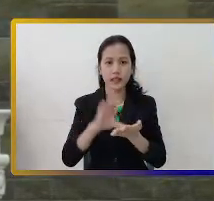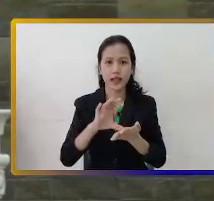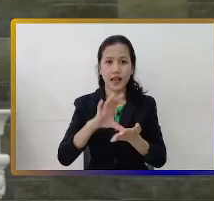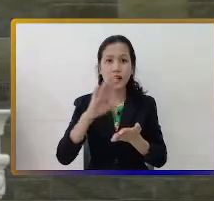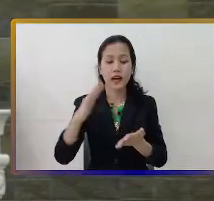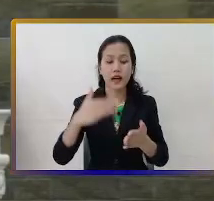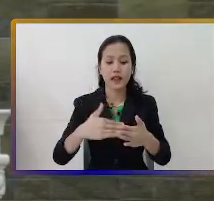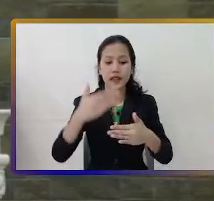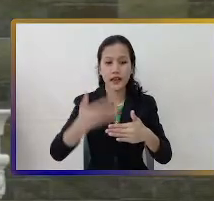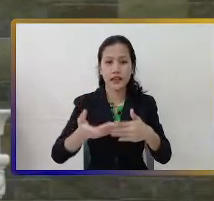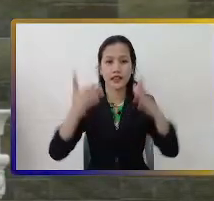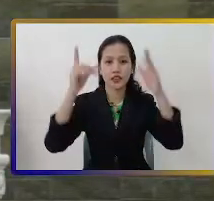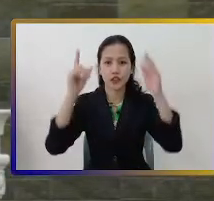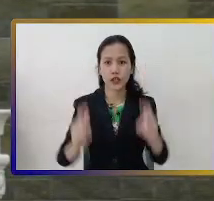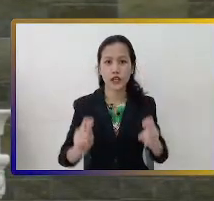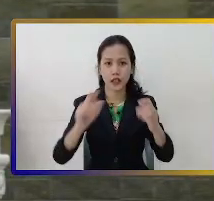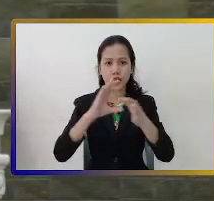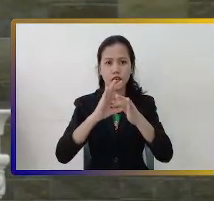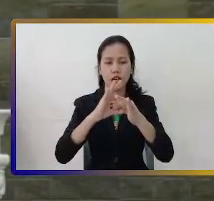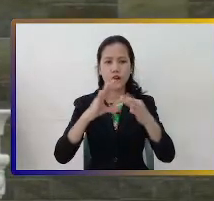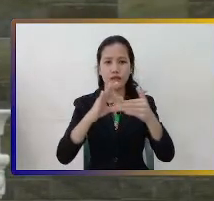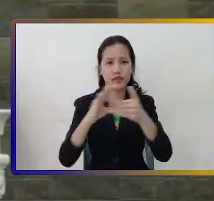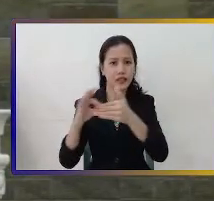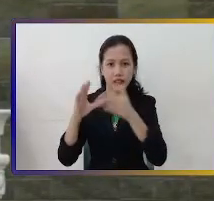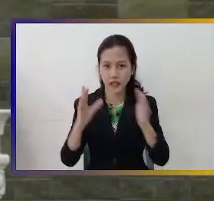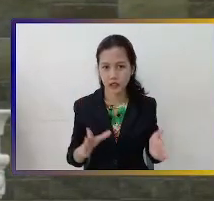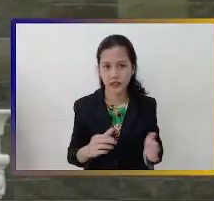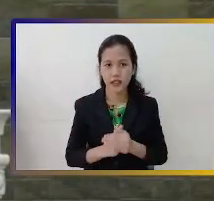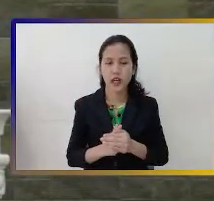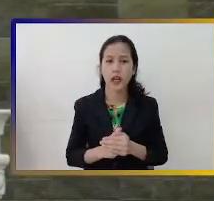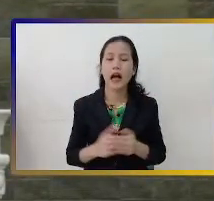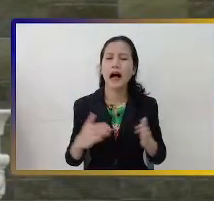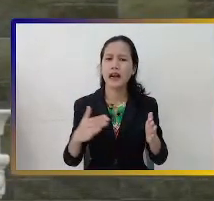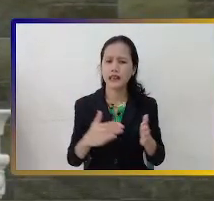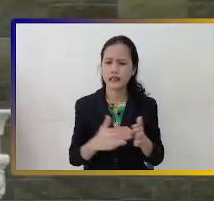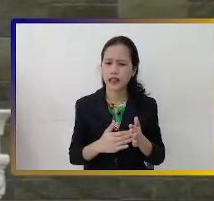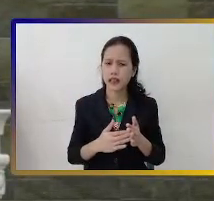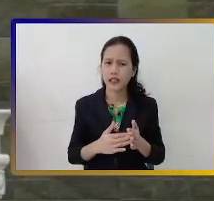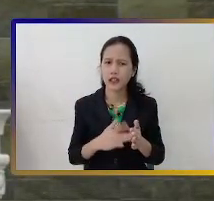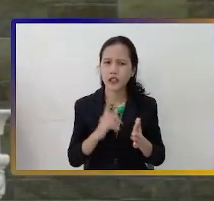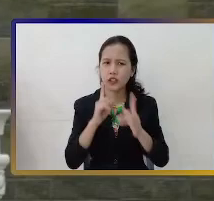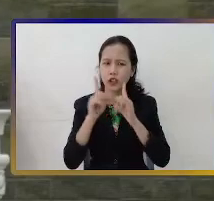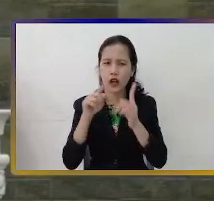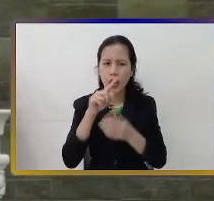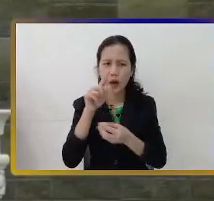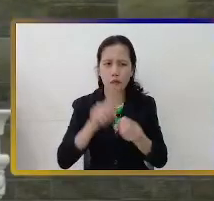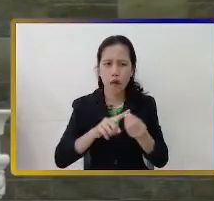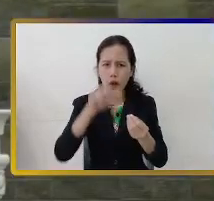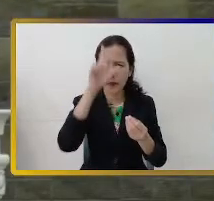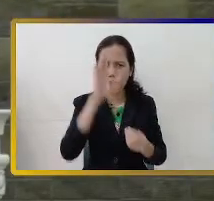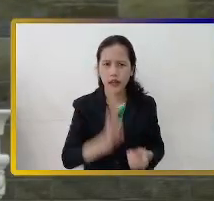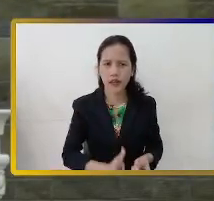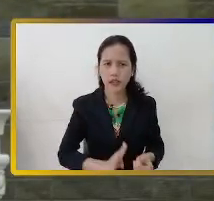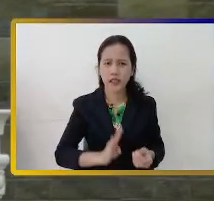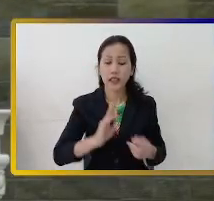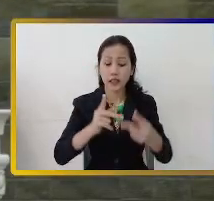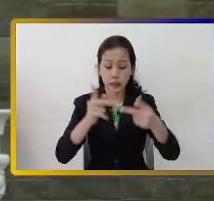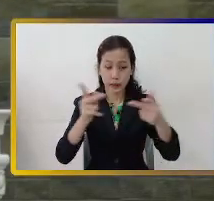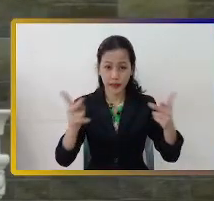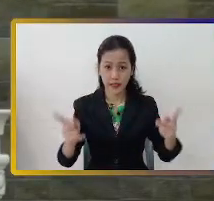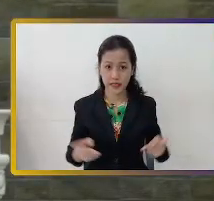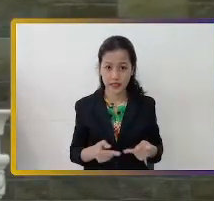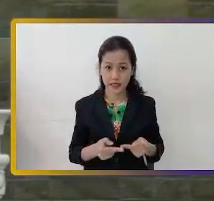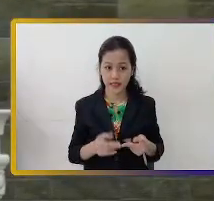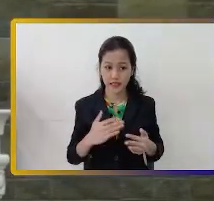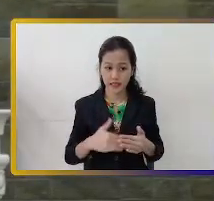leaders. Okay? So, dinil ng Diyos yung lugar, and ngayon, idinil naman ng Diyos ang mga leaders. Yan naman po